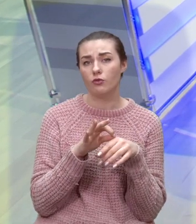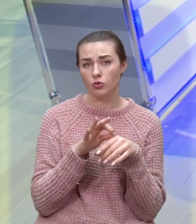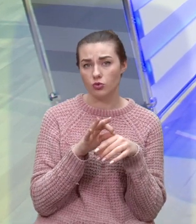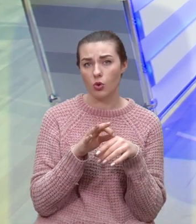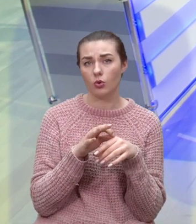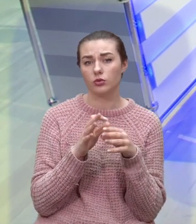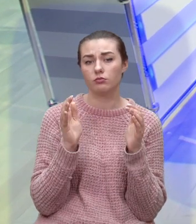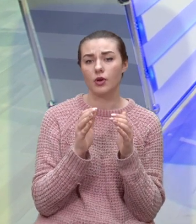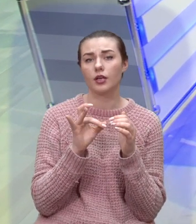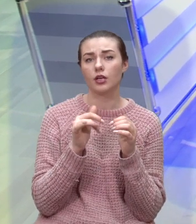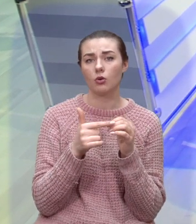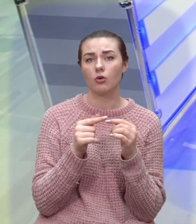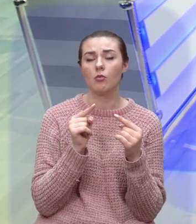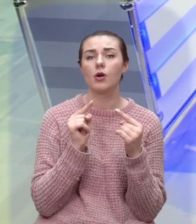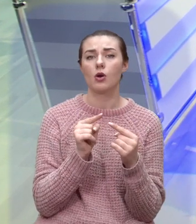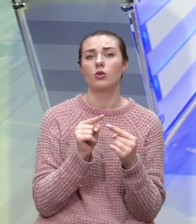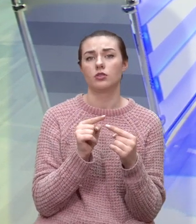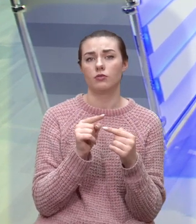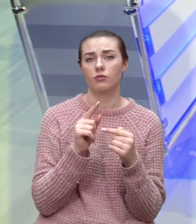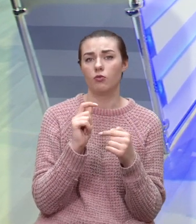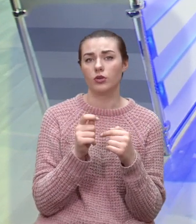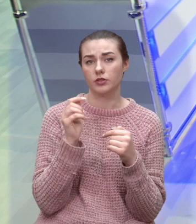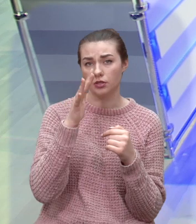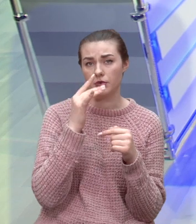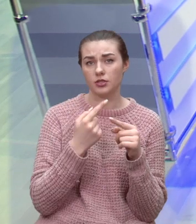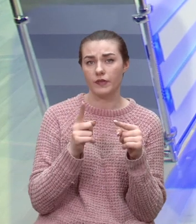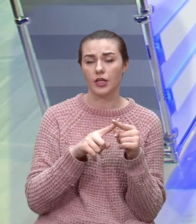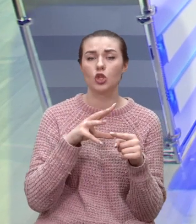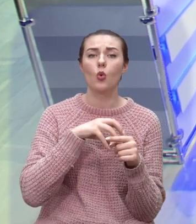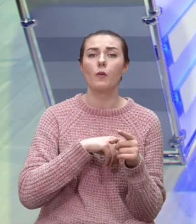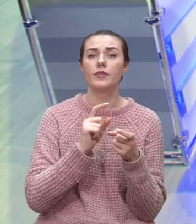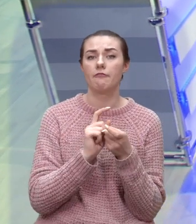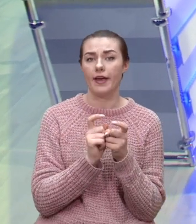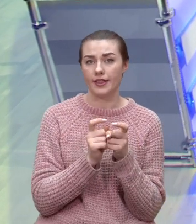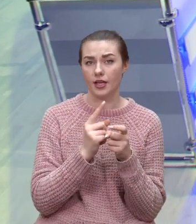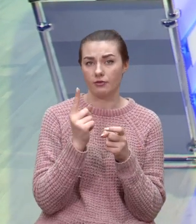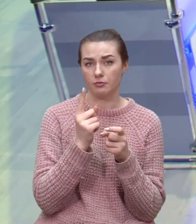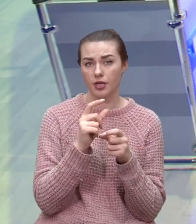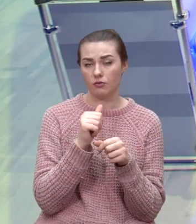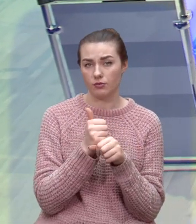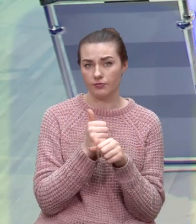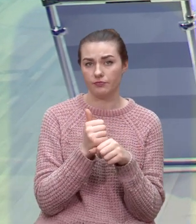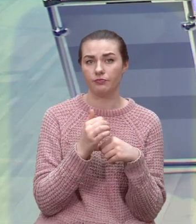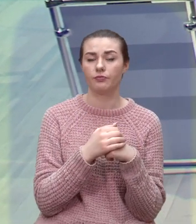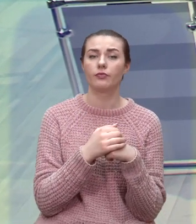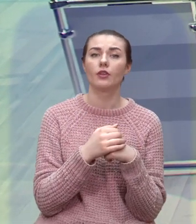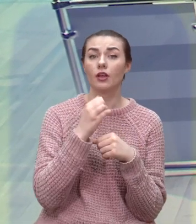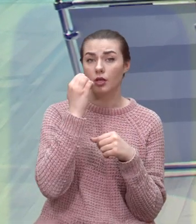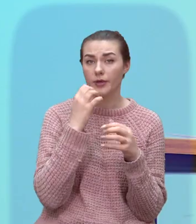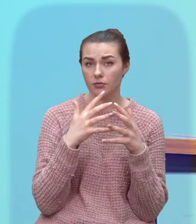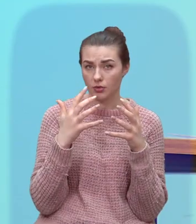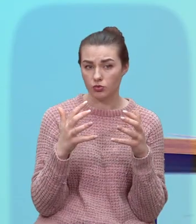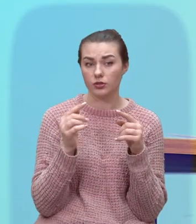ведет маленький рок против воинства небесного это духовная война 1 спасибо большое